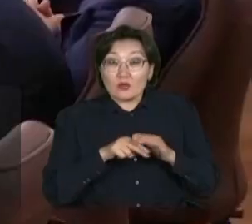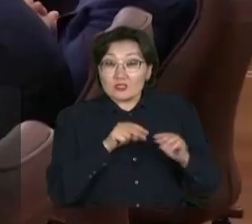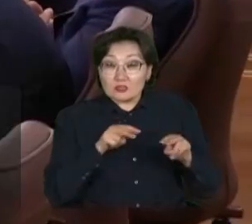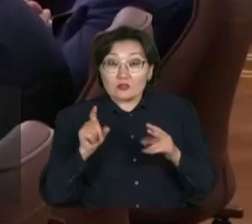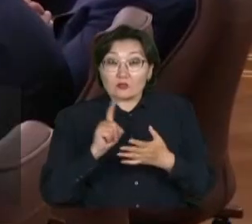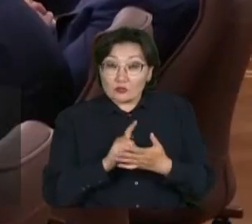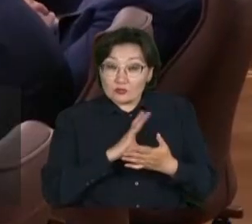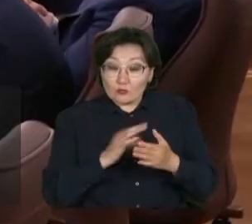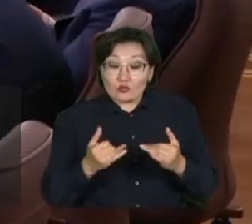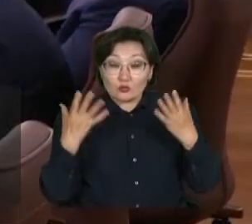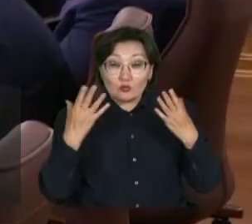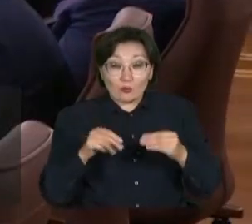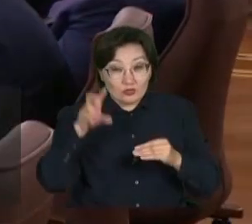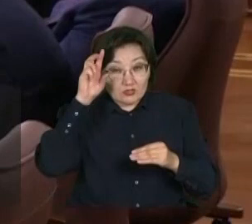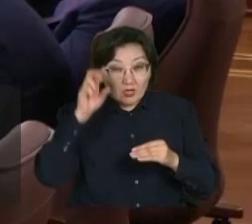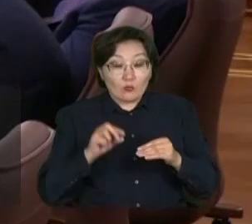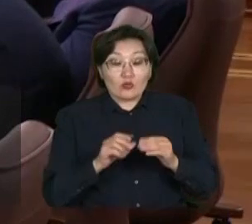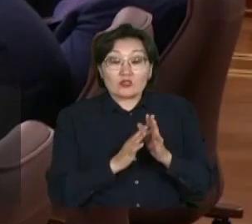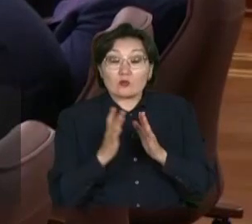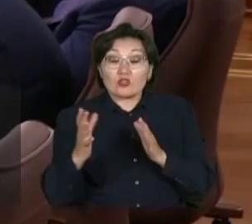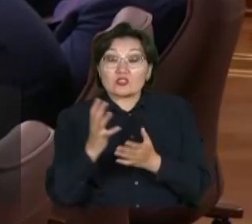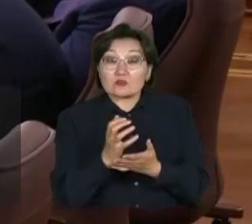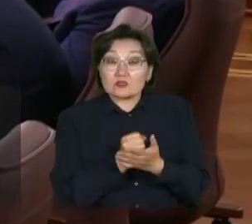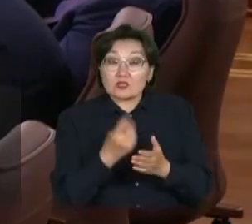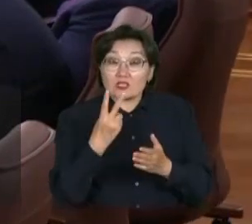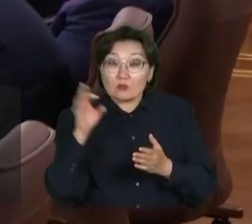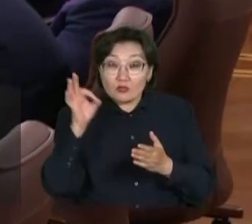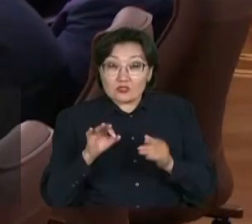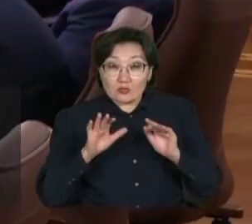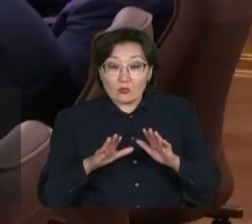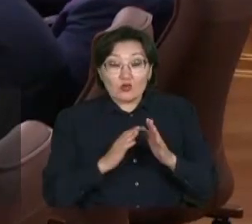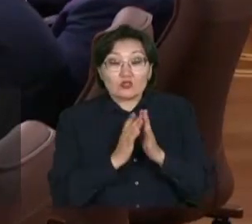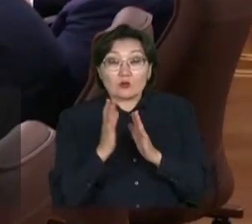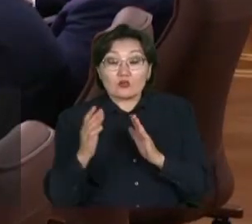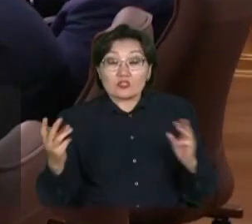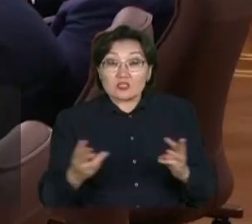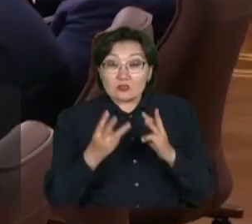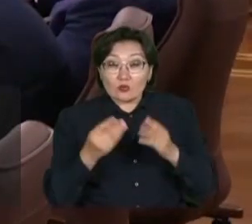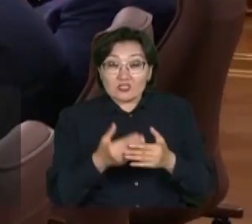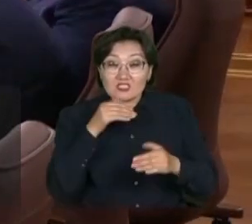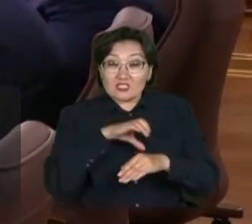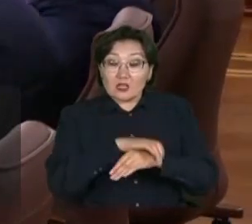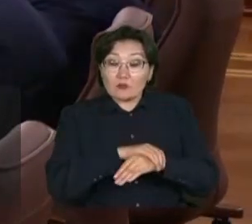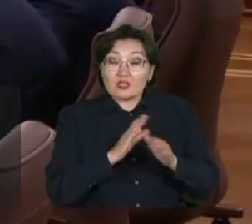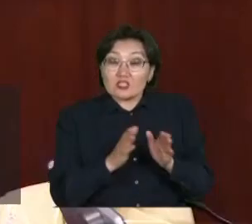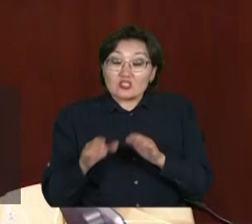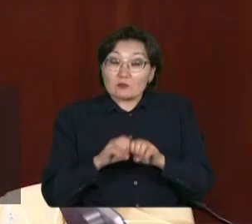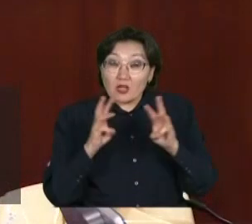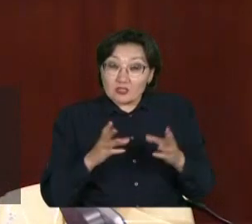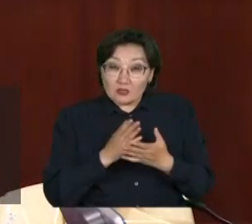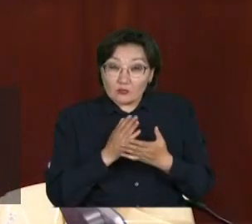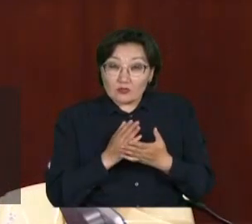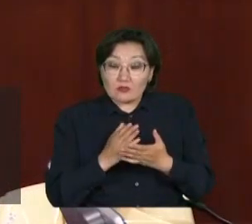қажет. Бүгінгі таңда мемлекеттік орман қорының 2% ғана орман өртін ерте анықтау жүйесімен қамтылған.